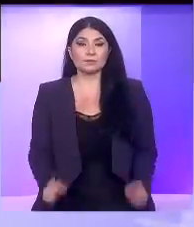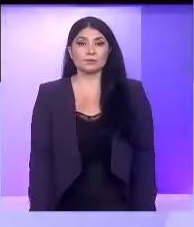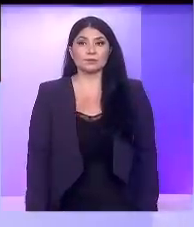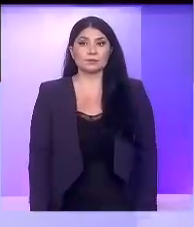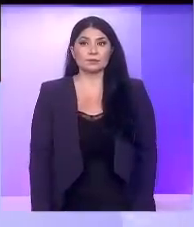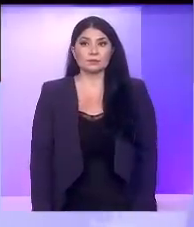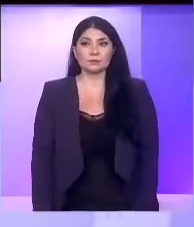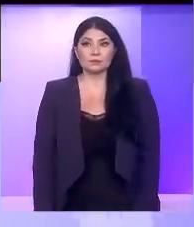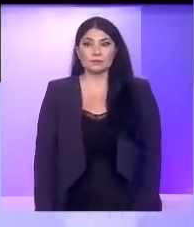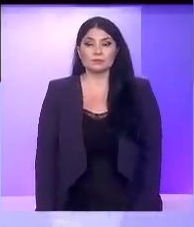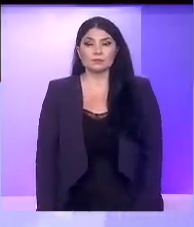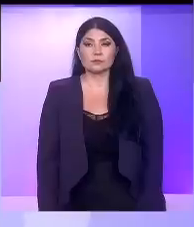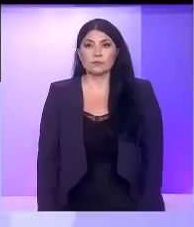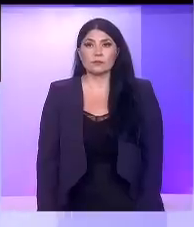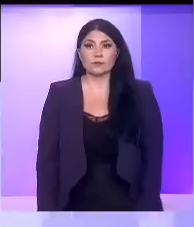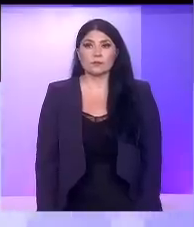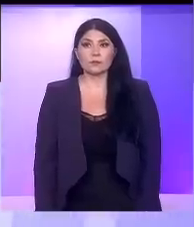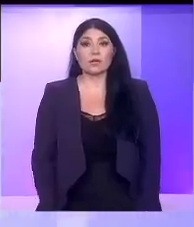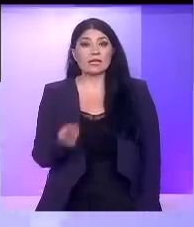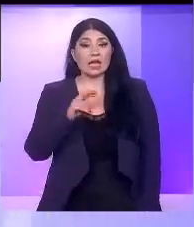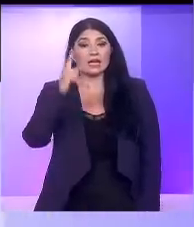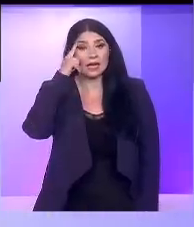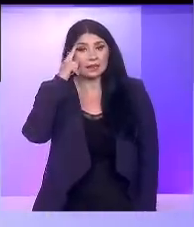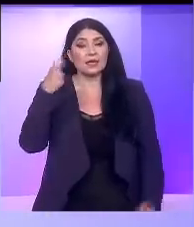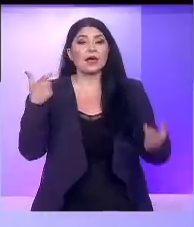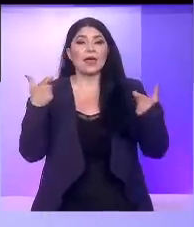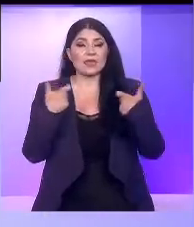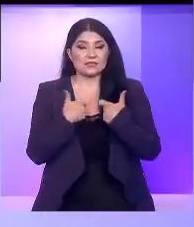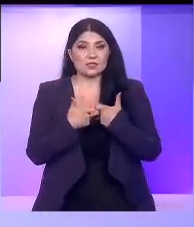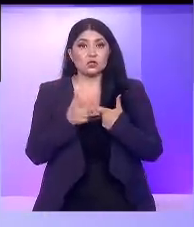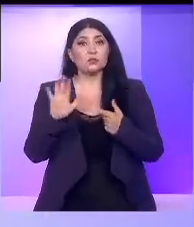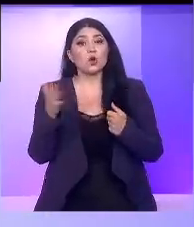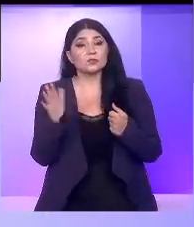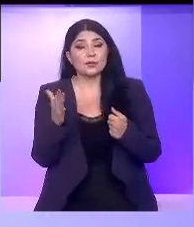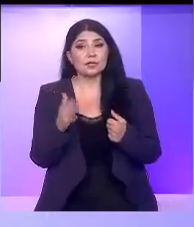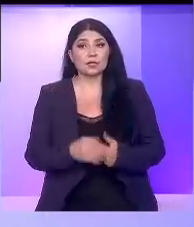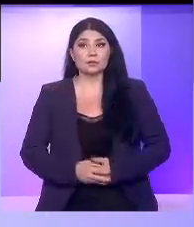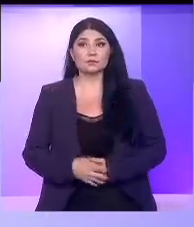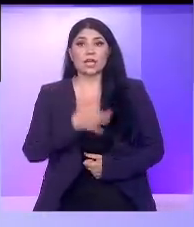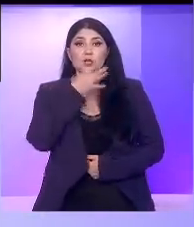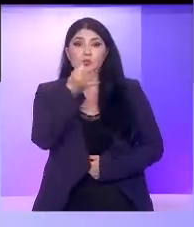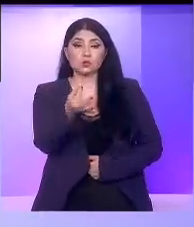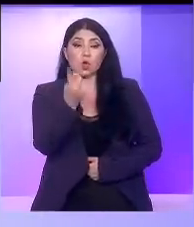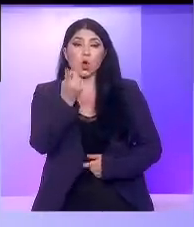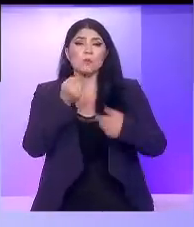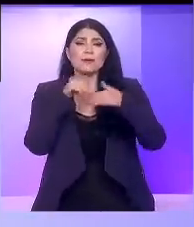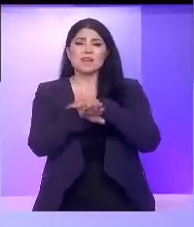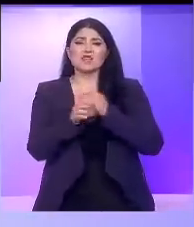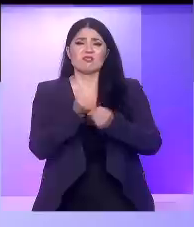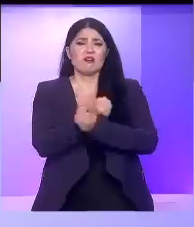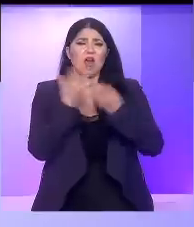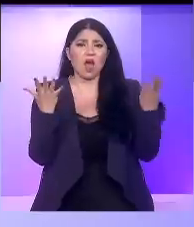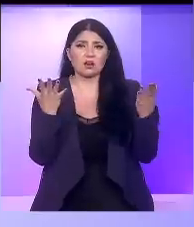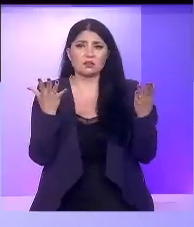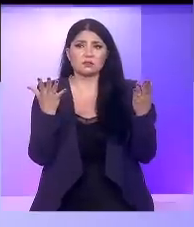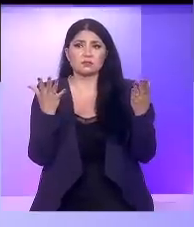poziționare într-o stare de apărare, dar cred că există și o posibilitate de a transmite un mesaj clar,